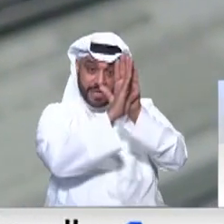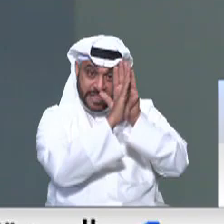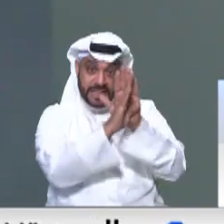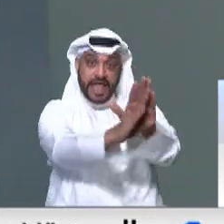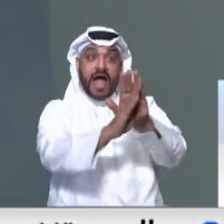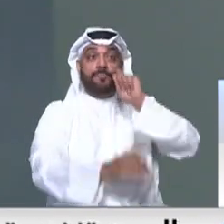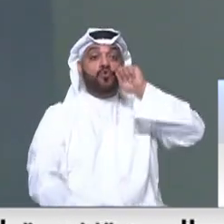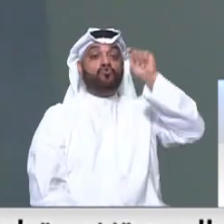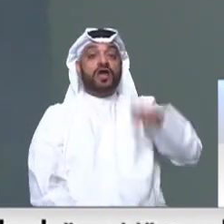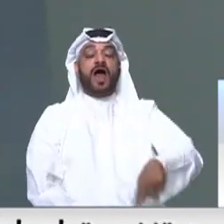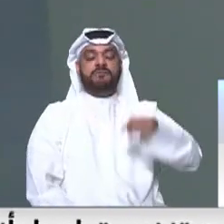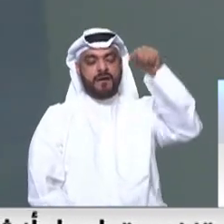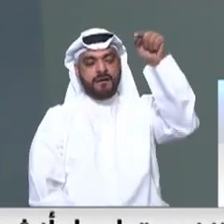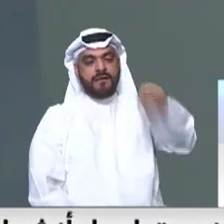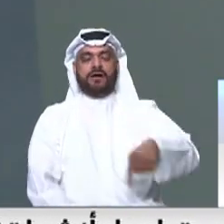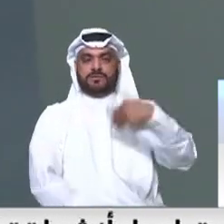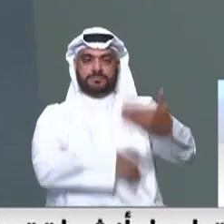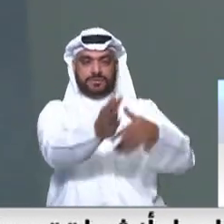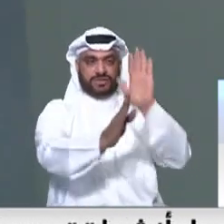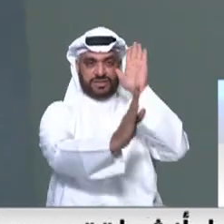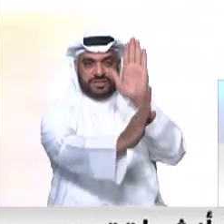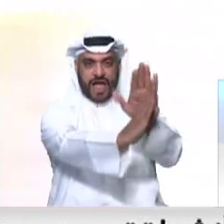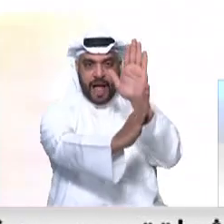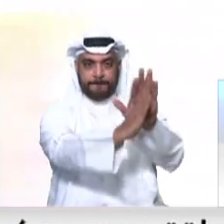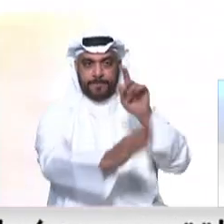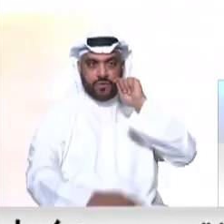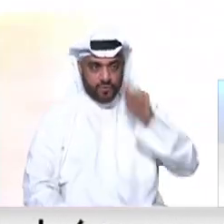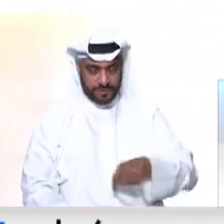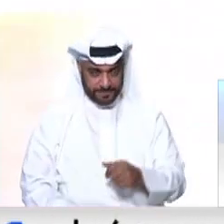التي تواصل هجومها المضاد